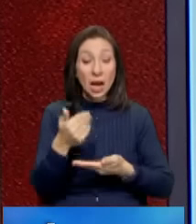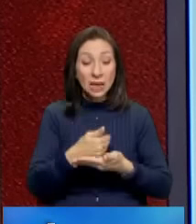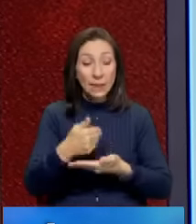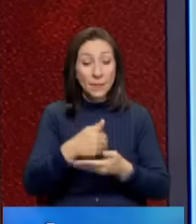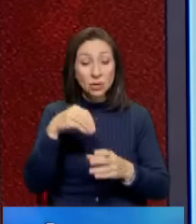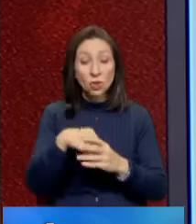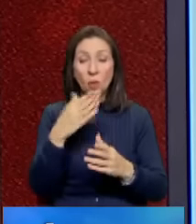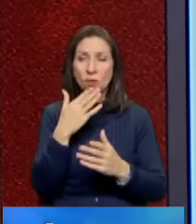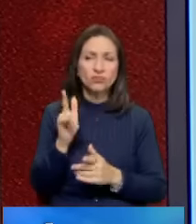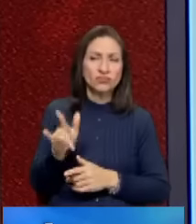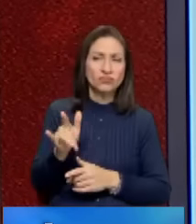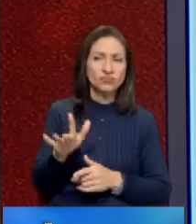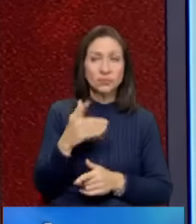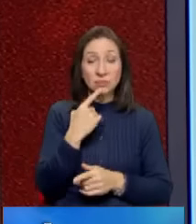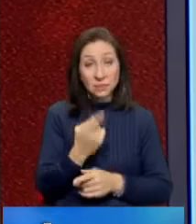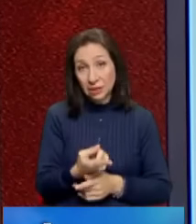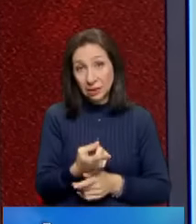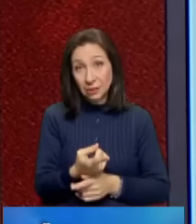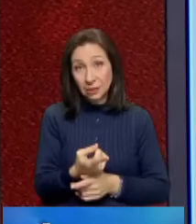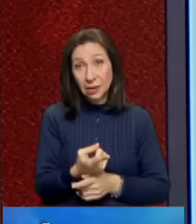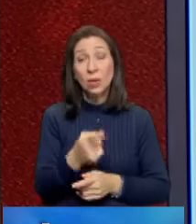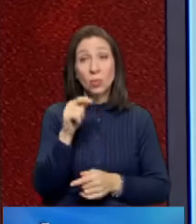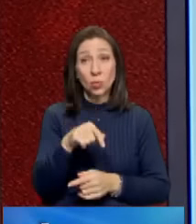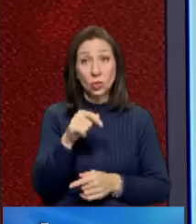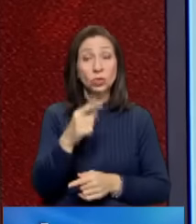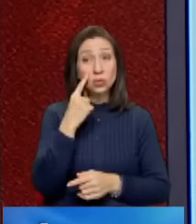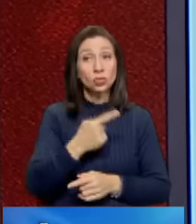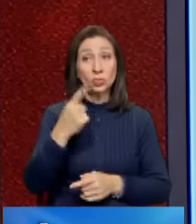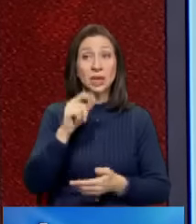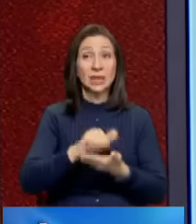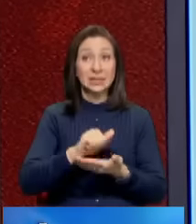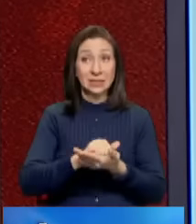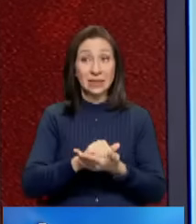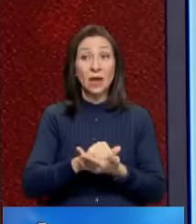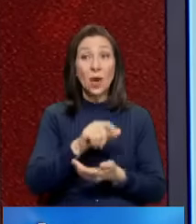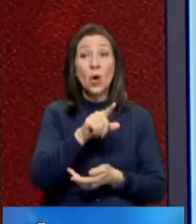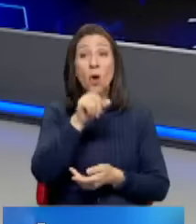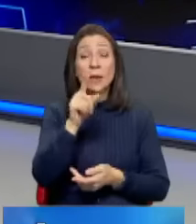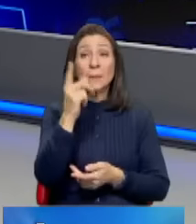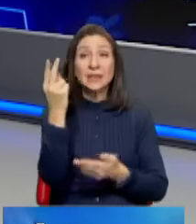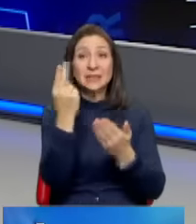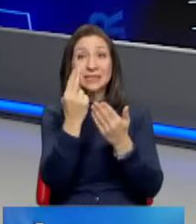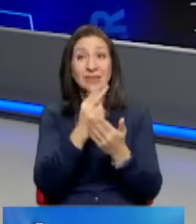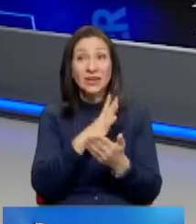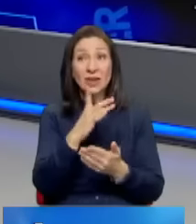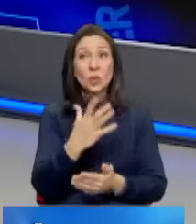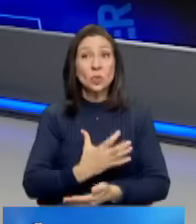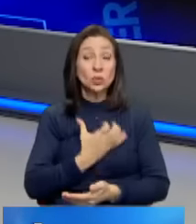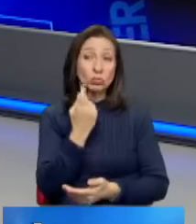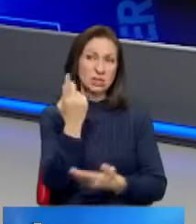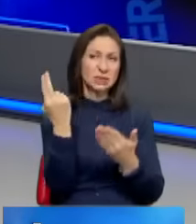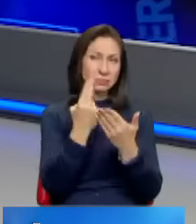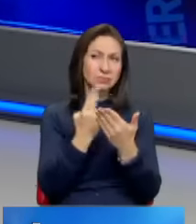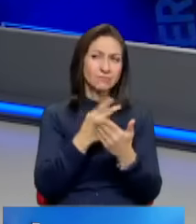kazanmak için okuldan ayrıldıklarını belirtti diyor bugün Cumhuriyet Gazetesi. Ve orada bir çizgi var. Acı bir